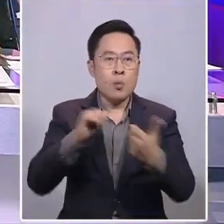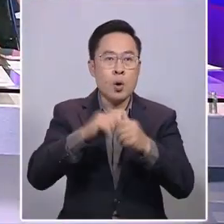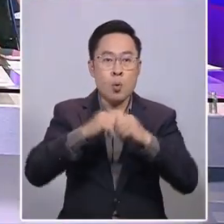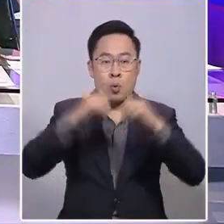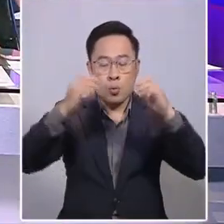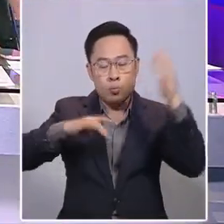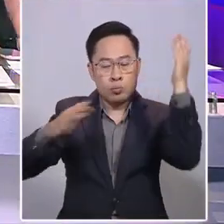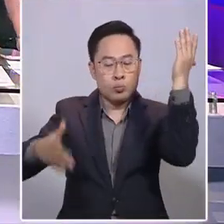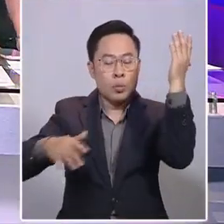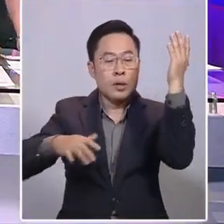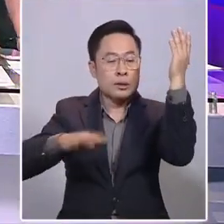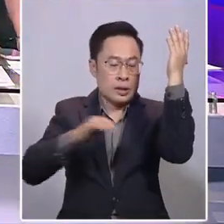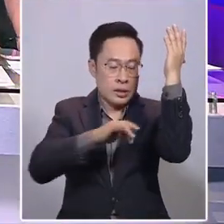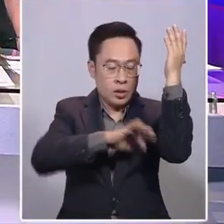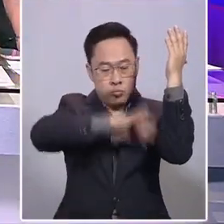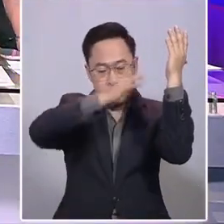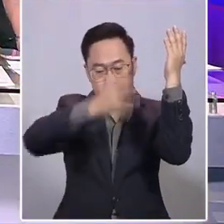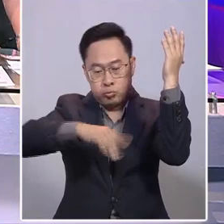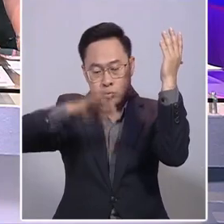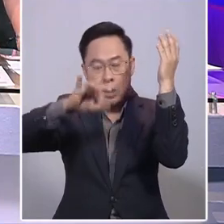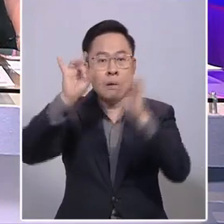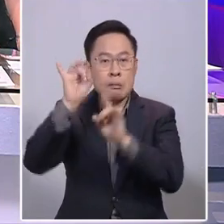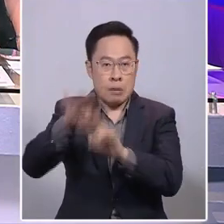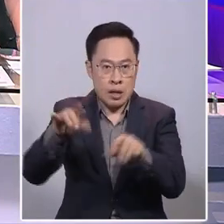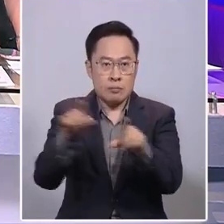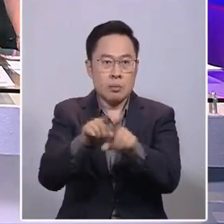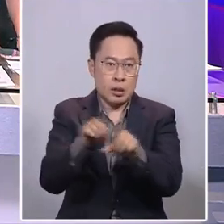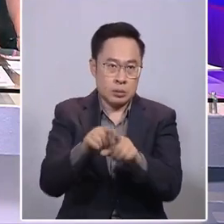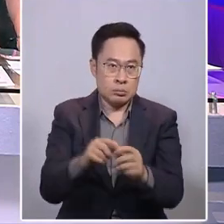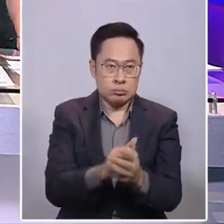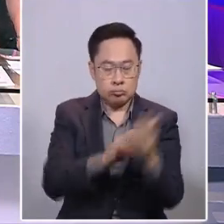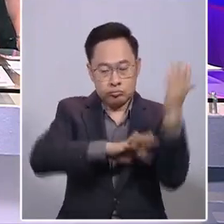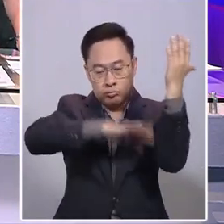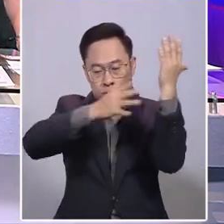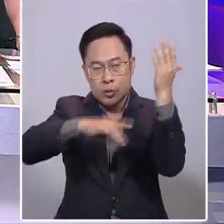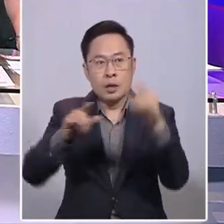เลด้วยนะคะต้องระมัดระวังมีคนถามมาใน Facebook Live ว่าบ้านคุณน้ำท่ว